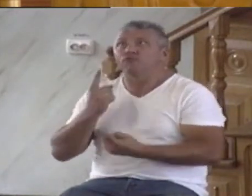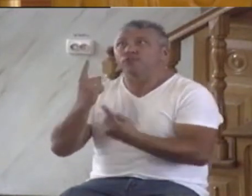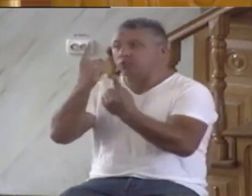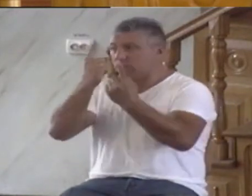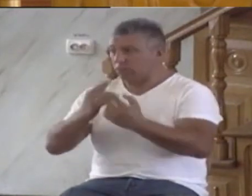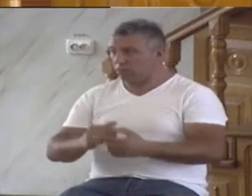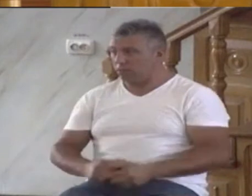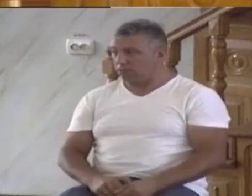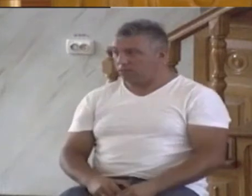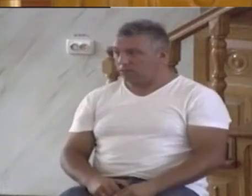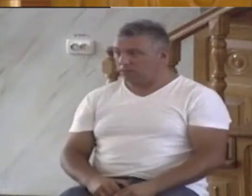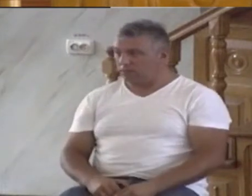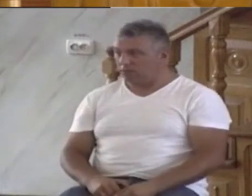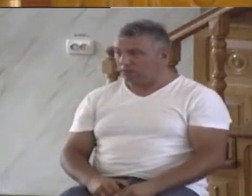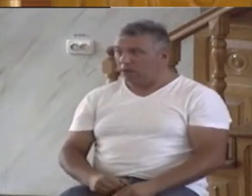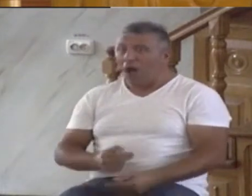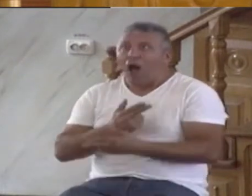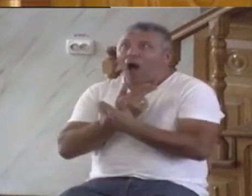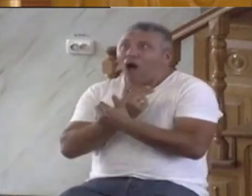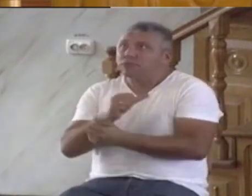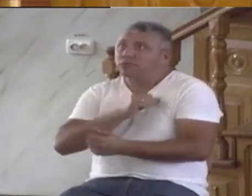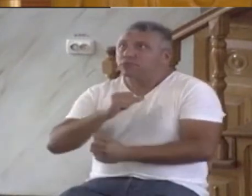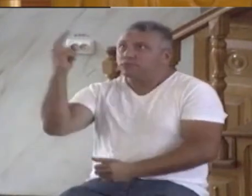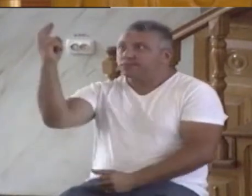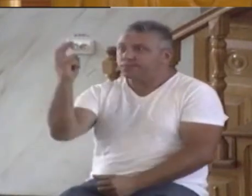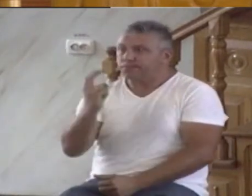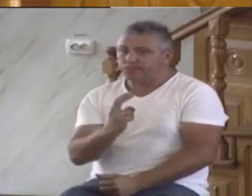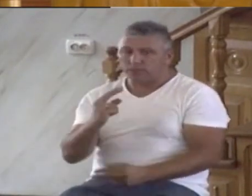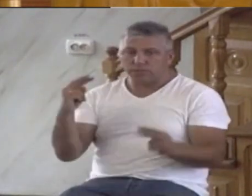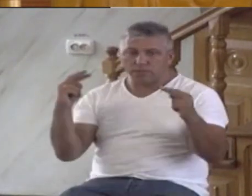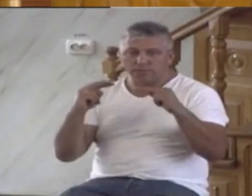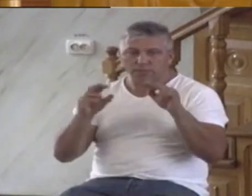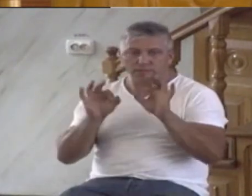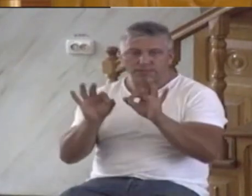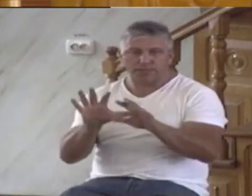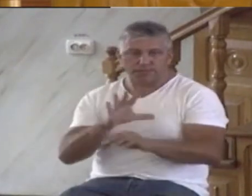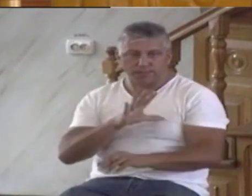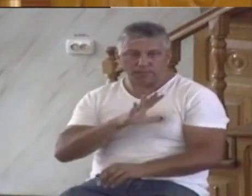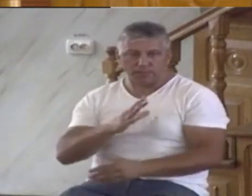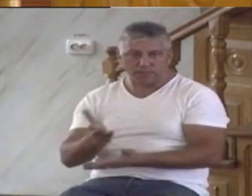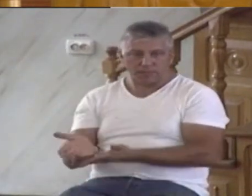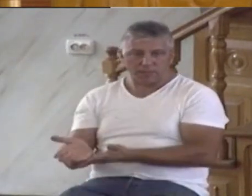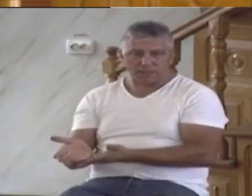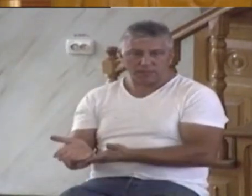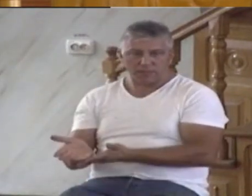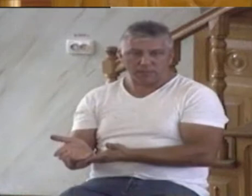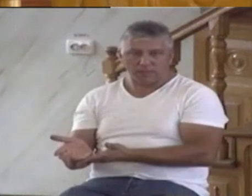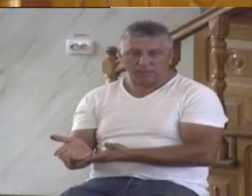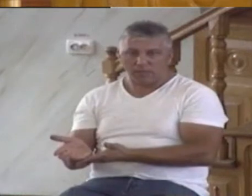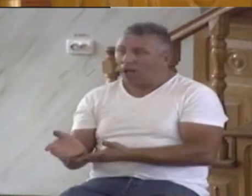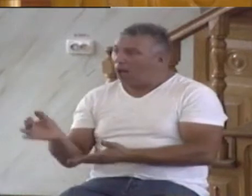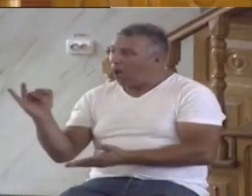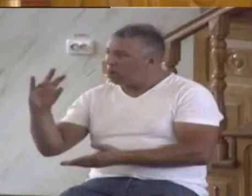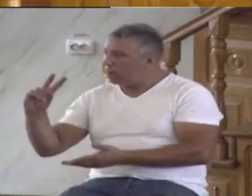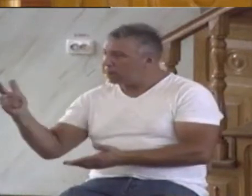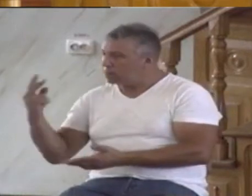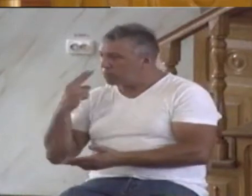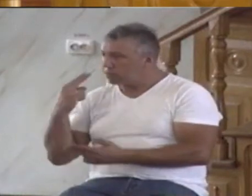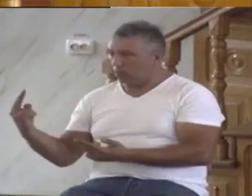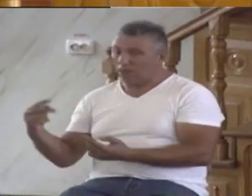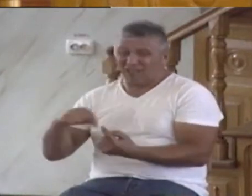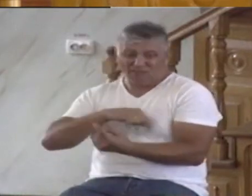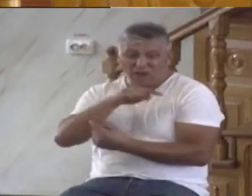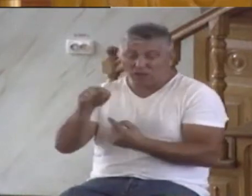Ангел приходил и свидетельствовал. Иоанн не сетует на все ухудшающееся